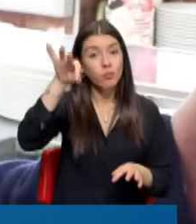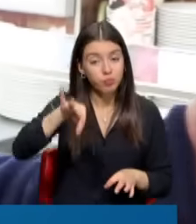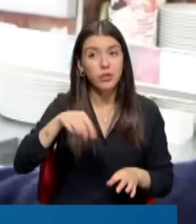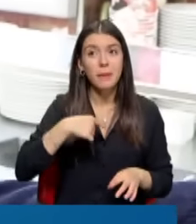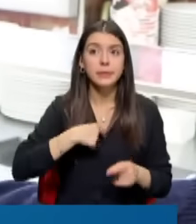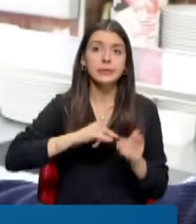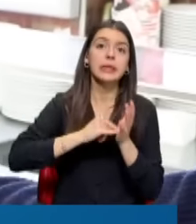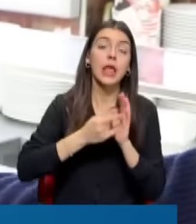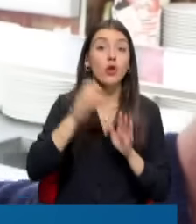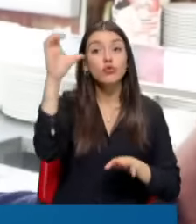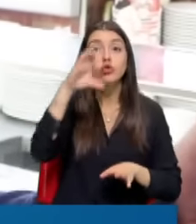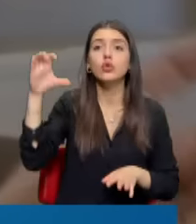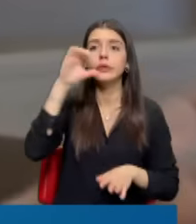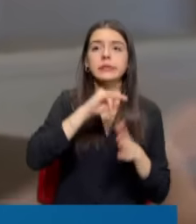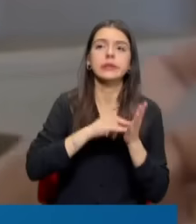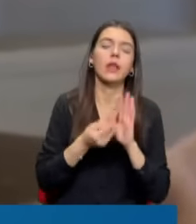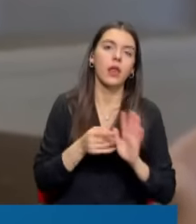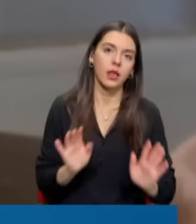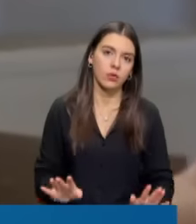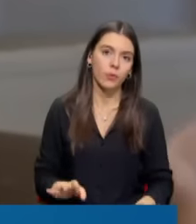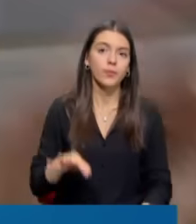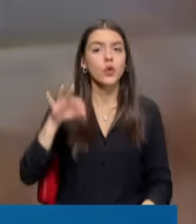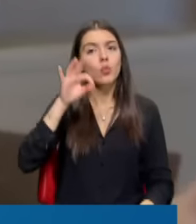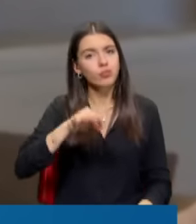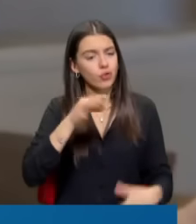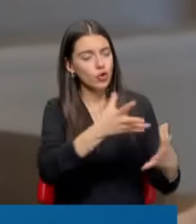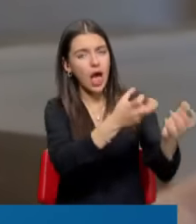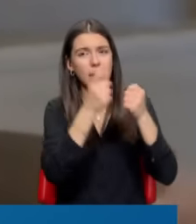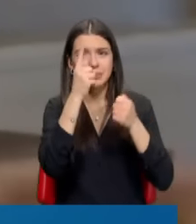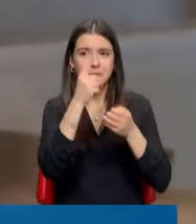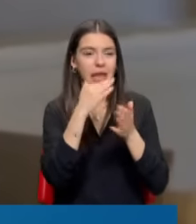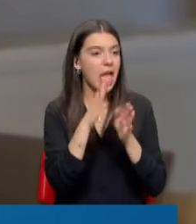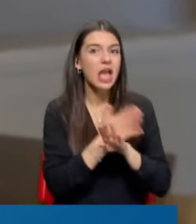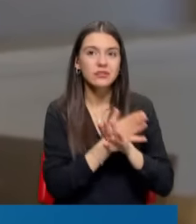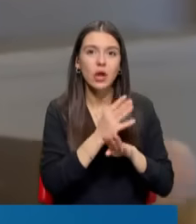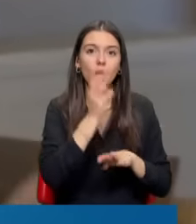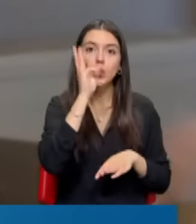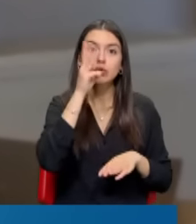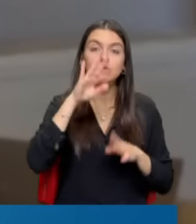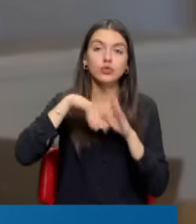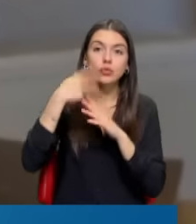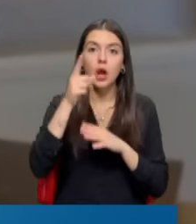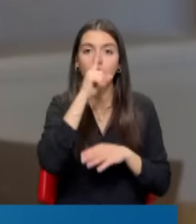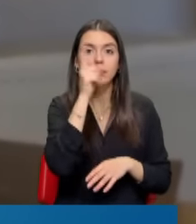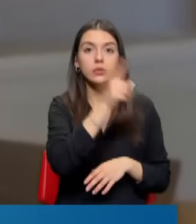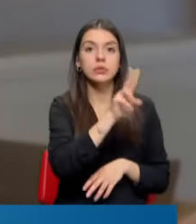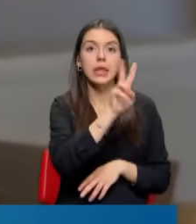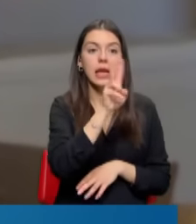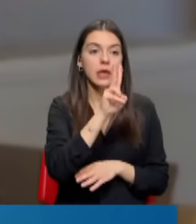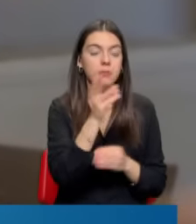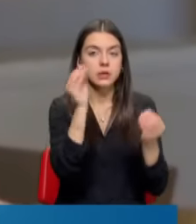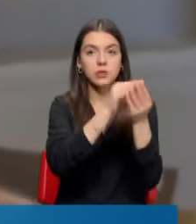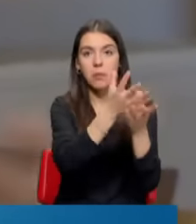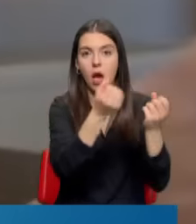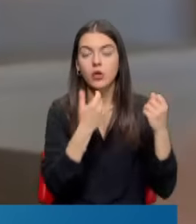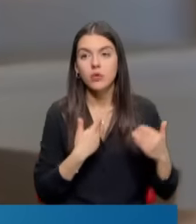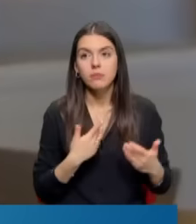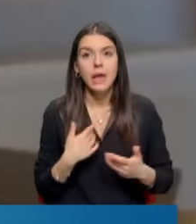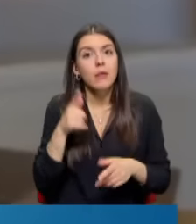idare ediyor. Turist olmazsa bittik yani. Bugün aldığımız bir ürünü biz 3 gün sonra neden %20 ile alıyoruz? Bunun sebebini